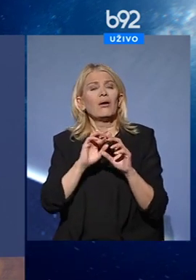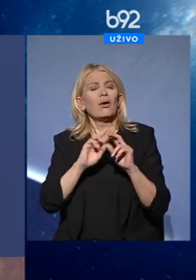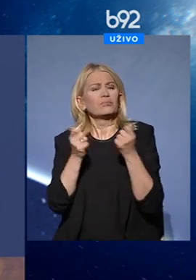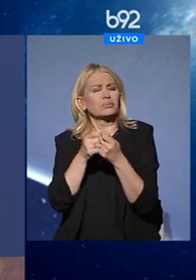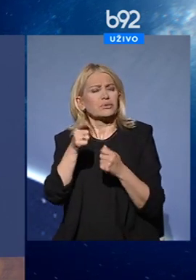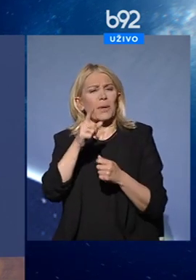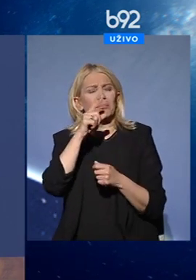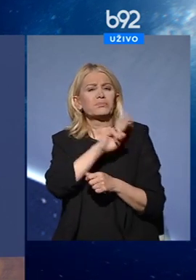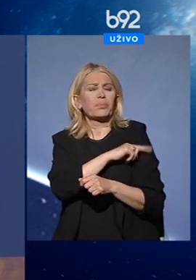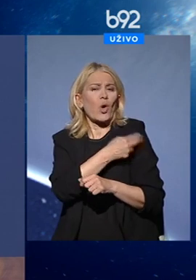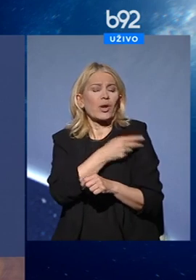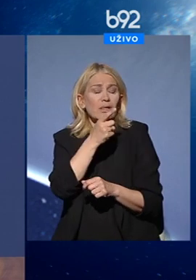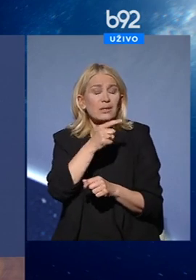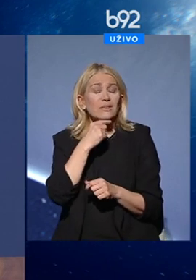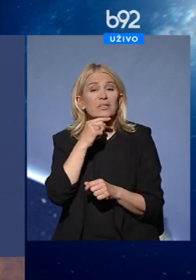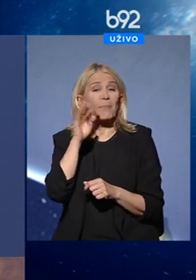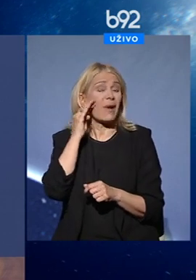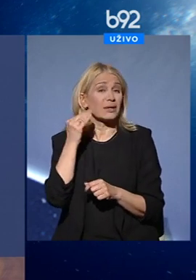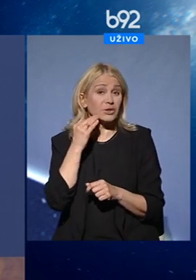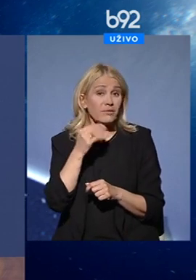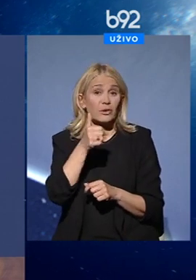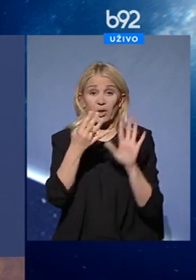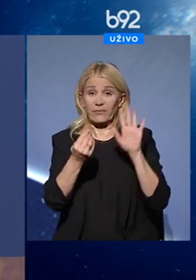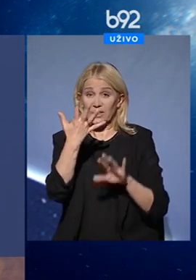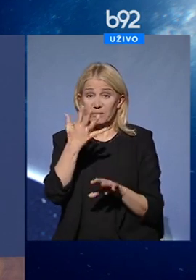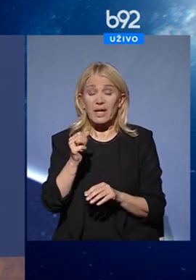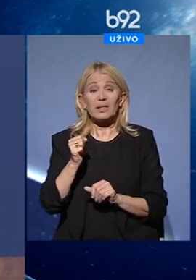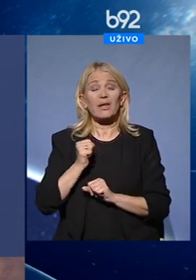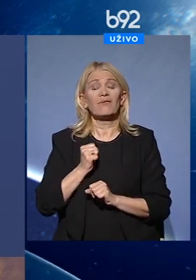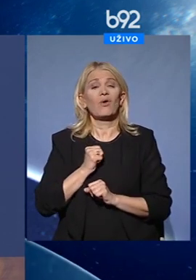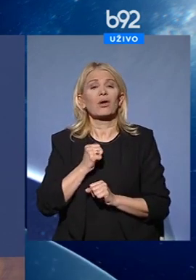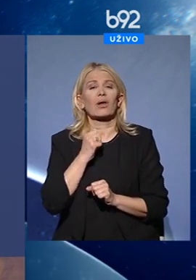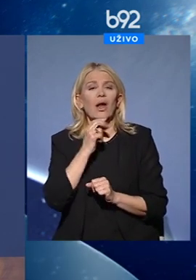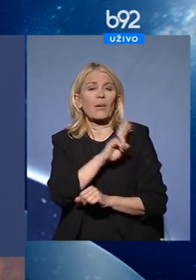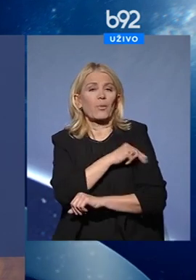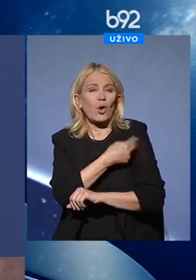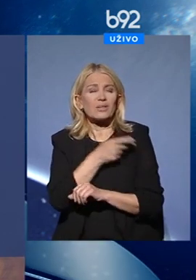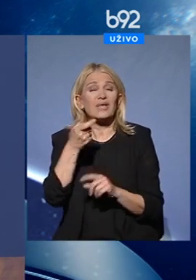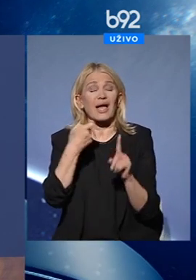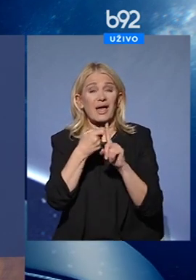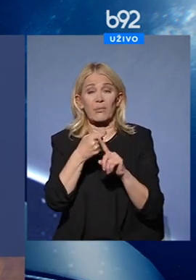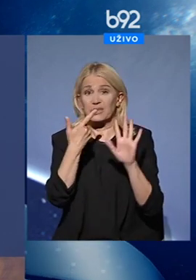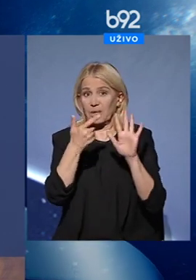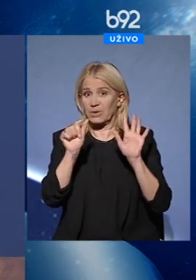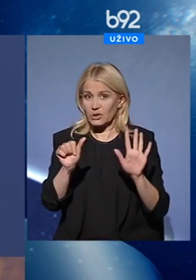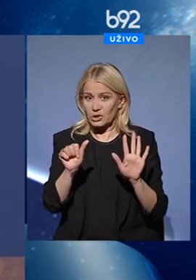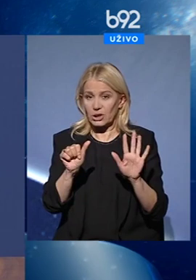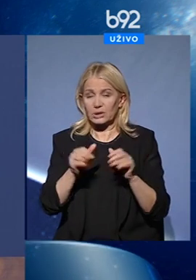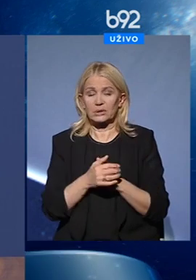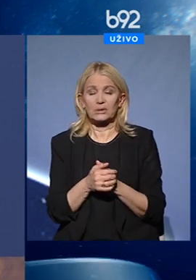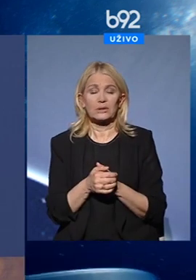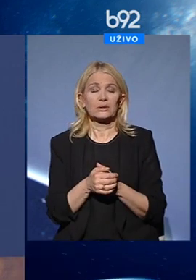Pančevo 175 pacijenata, Vojna bolnica Karaburma 76 pacijenata.